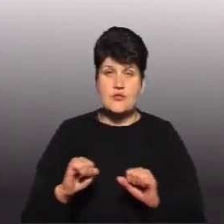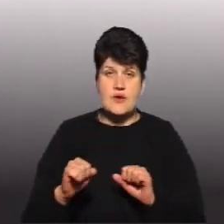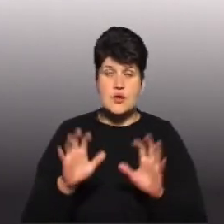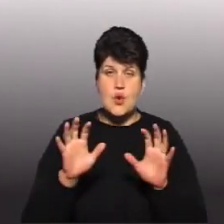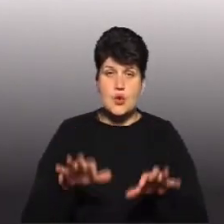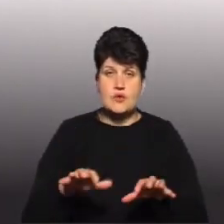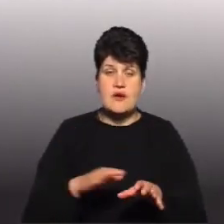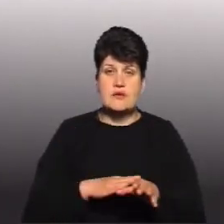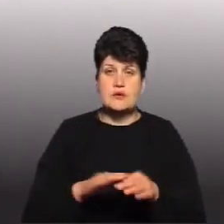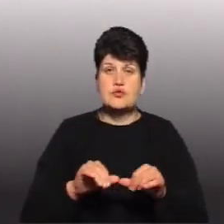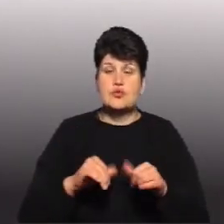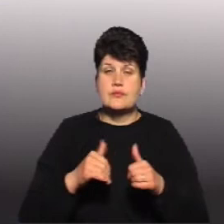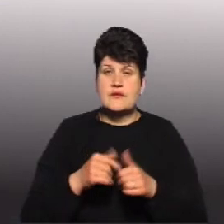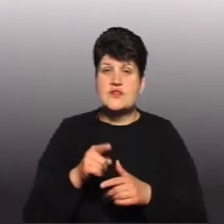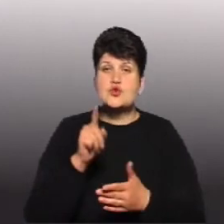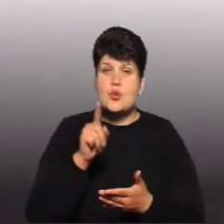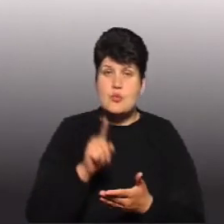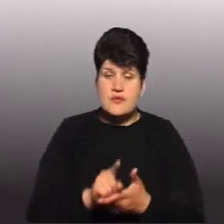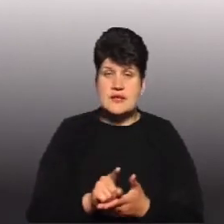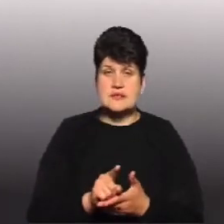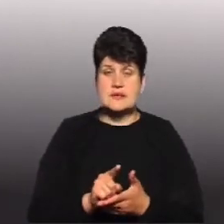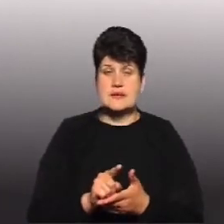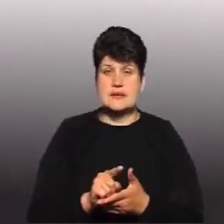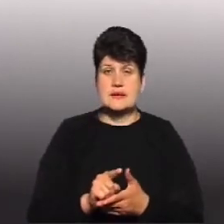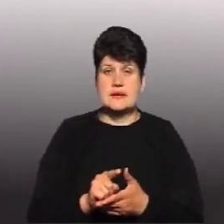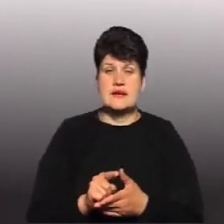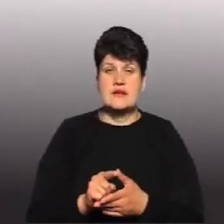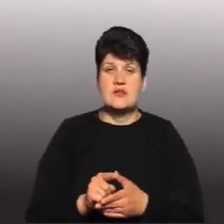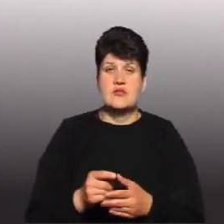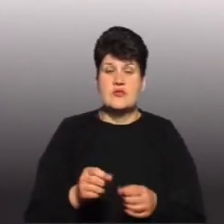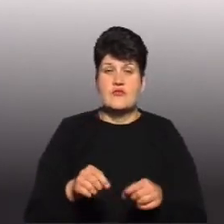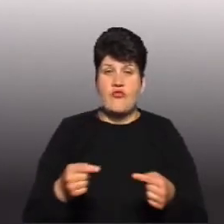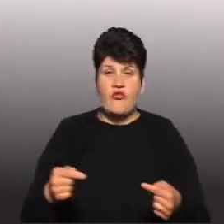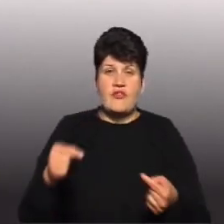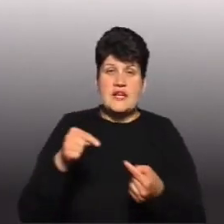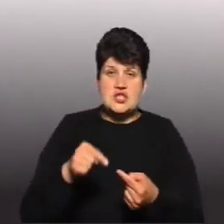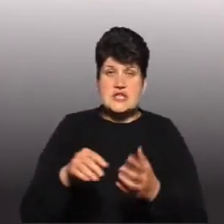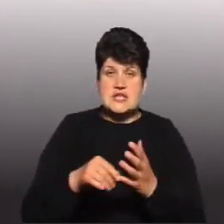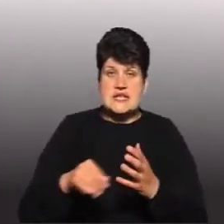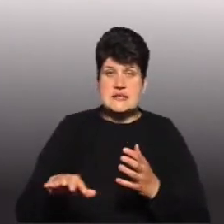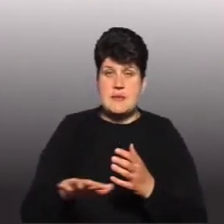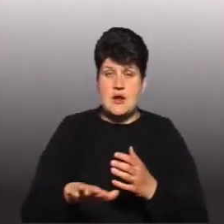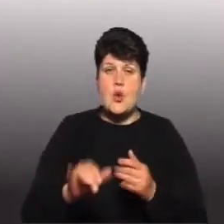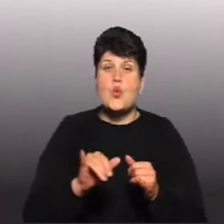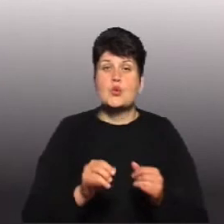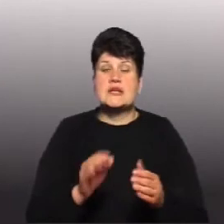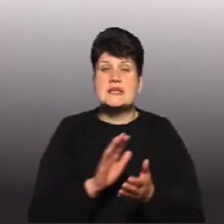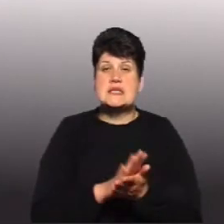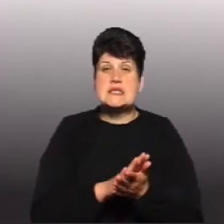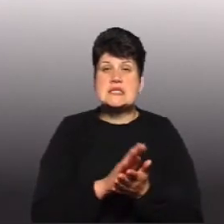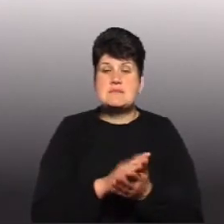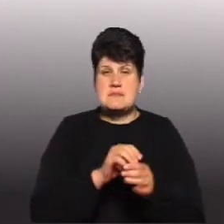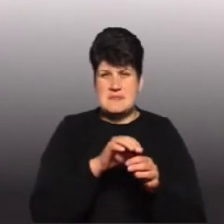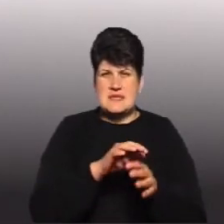він зобов'язаний визначити земельну ділянку, на яких буде вивозитися сміття, тверді побутові відходи і